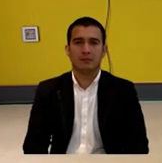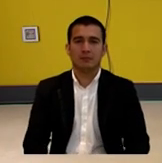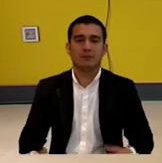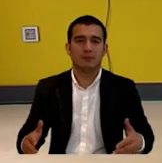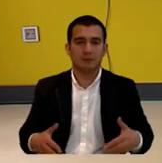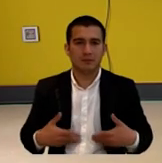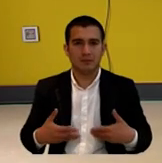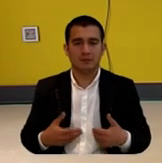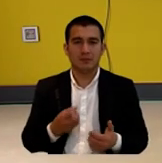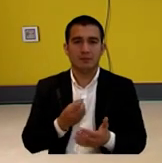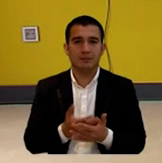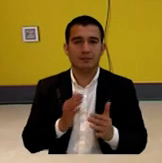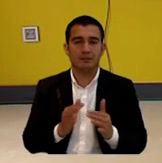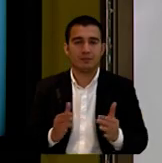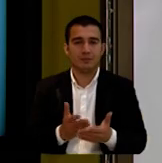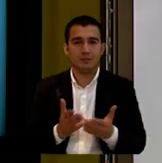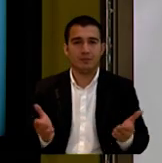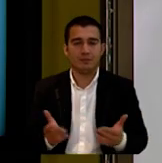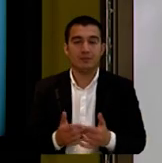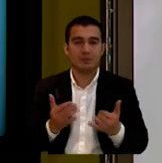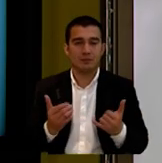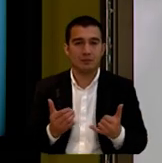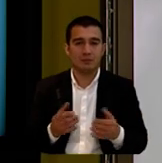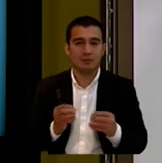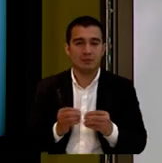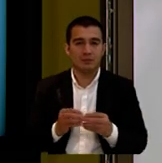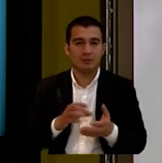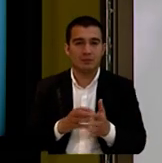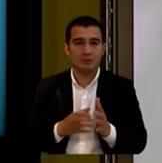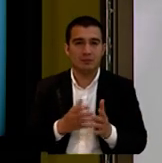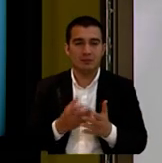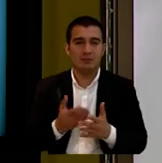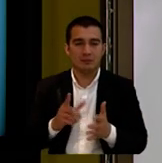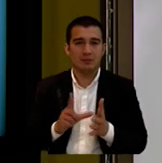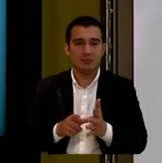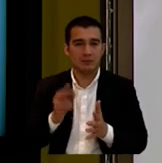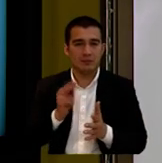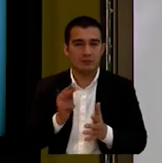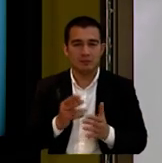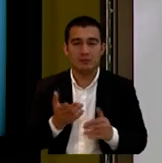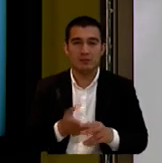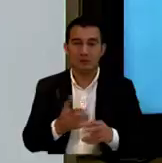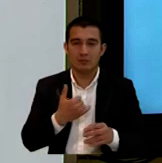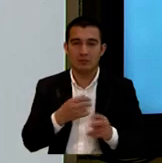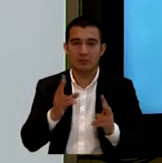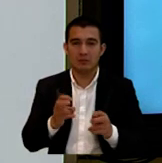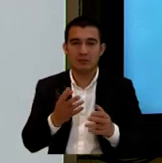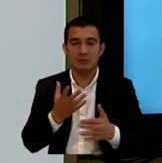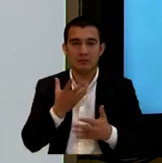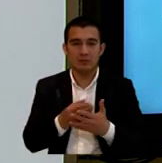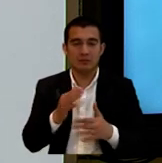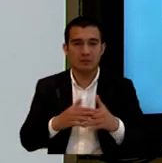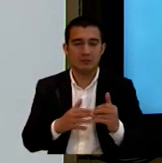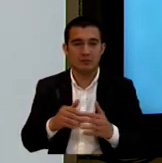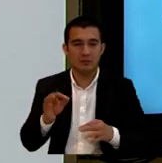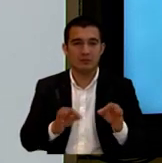Assalomu alaykum aziz o'quvchilar. Bugun 10-sinfda geometriya darsi. Mavzuimiz amaliy mashq